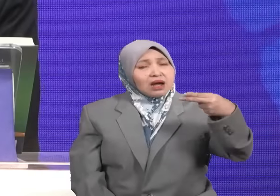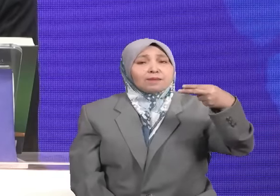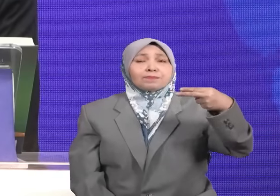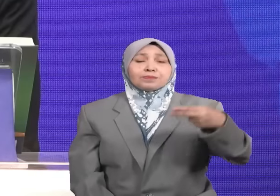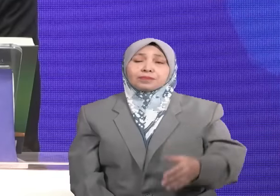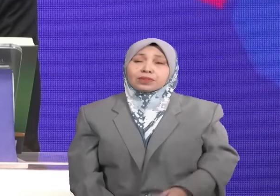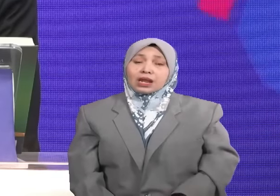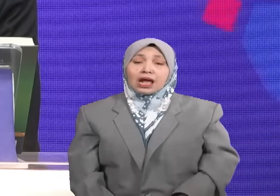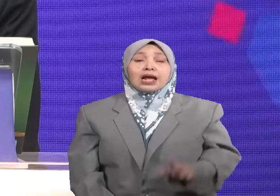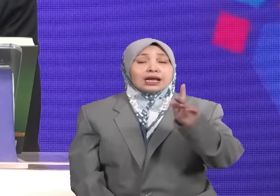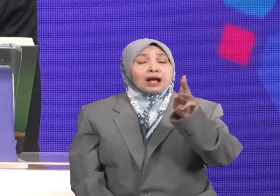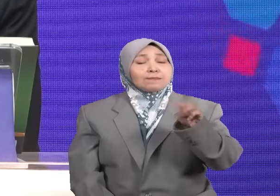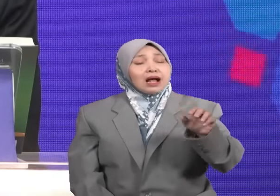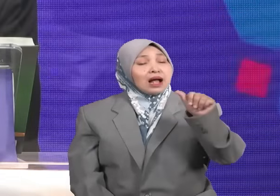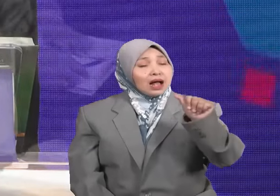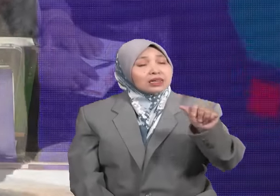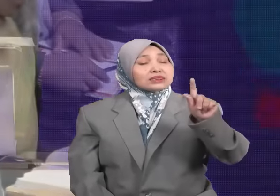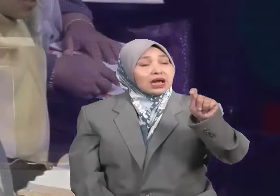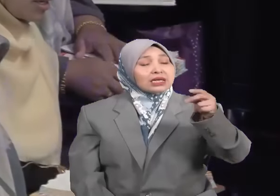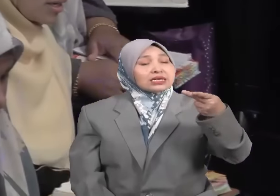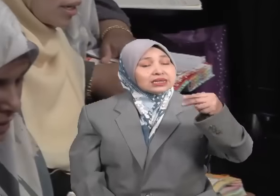بَيِّنَةٍ كَمْ